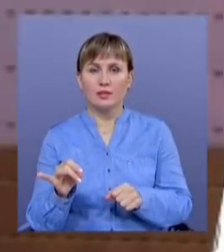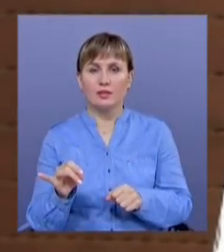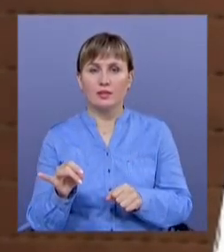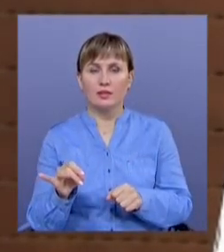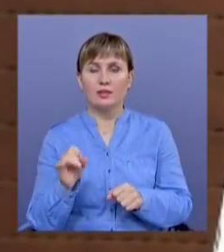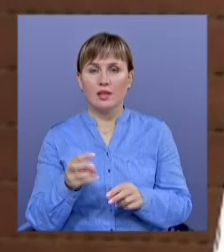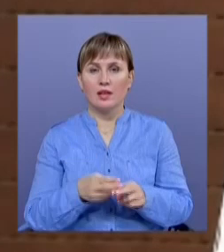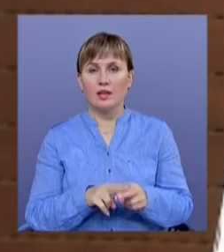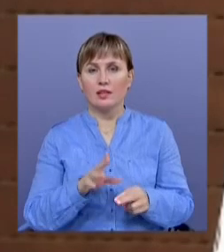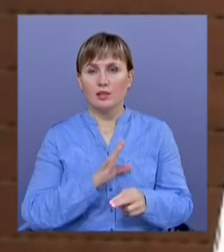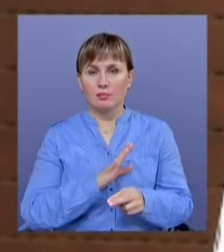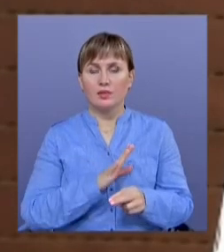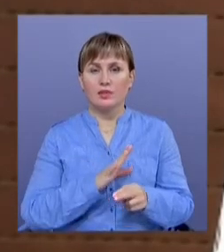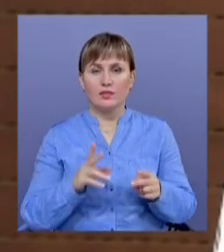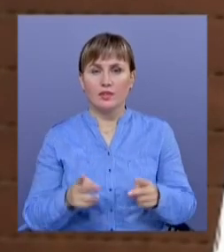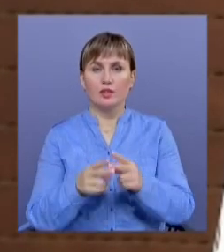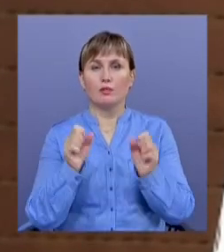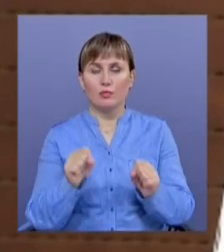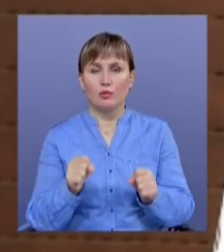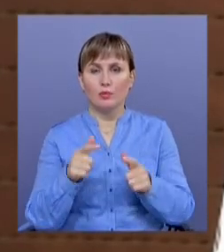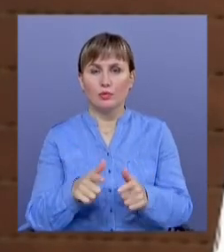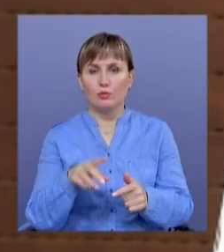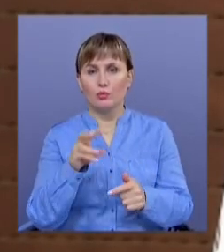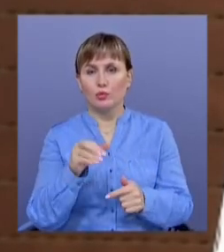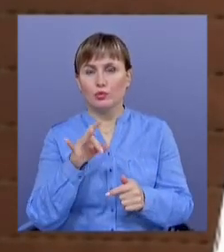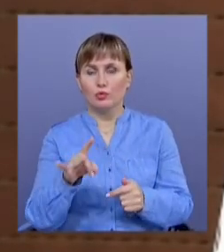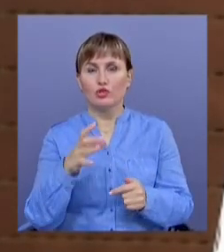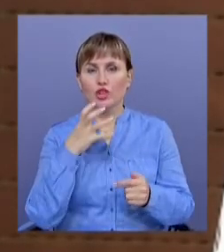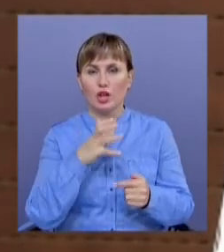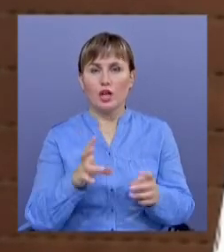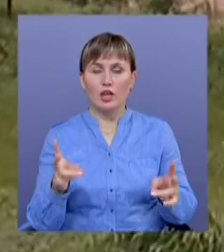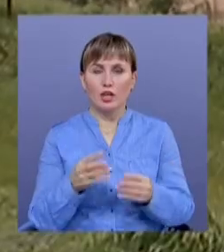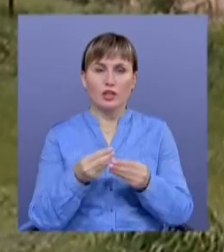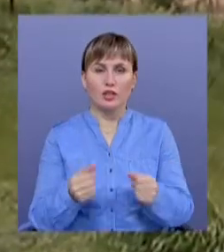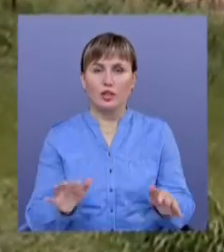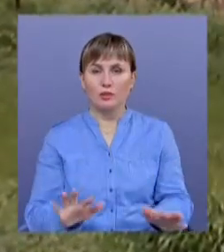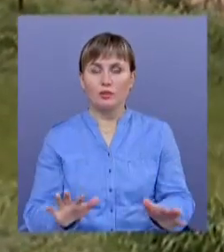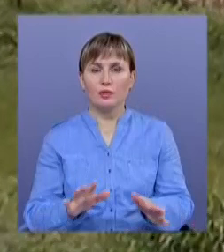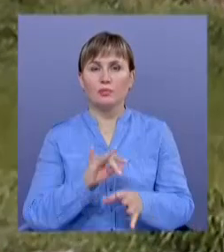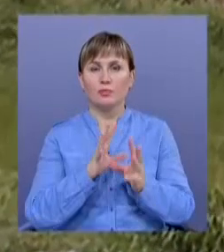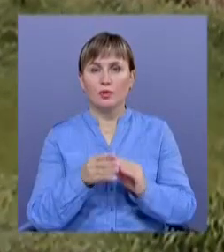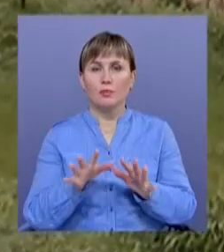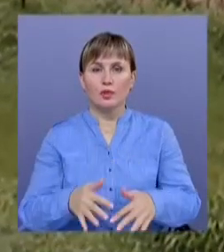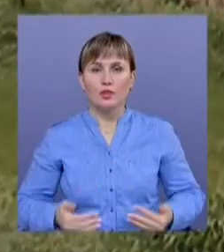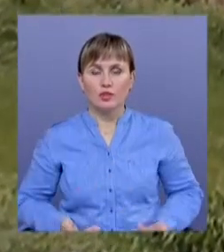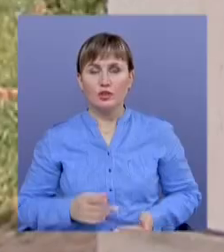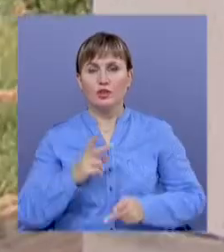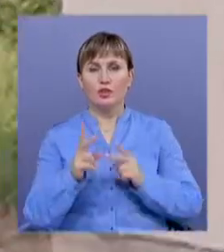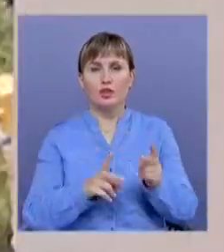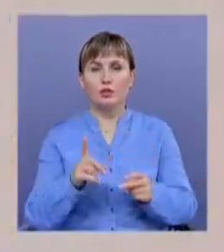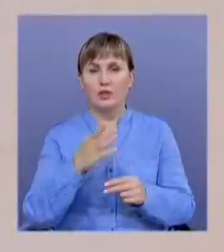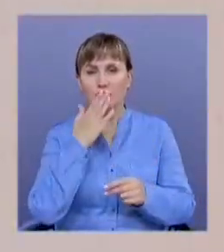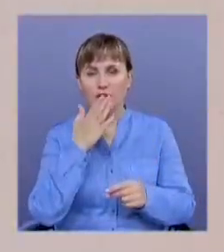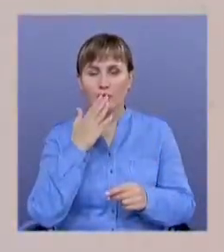как это было в Степногорске, мог поступить мусор уже горящий или тлеющий. Впрочем, местные жители жалуются, что